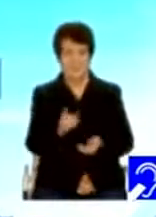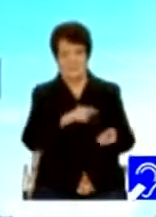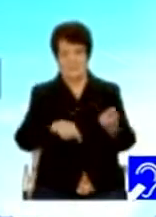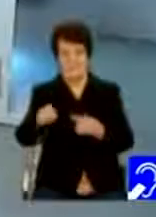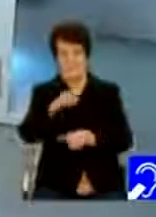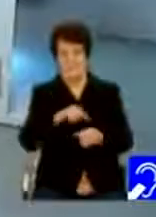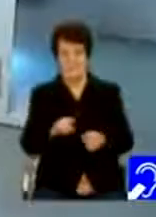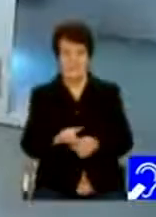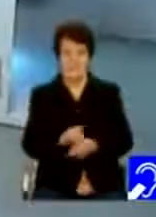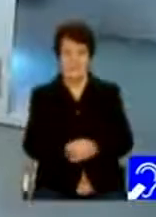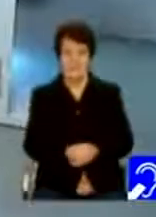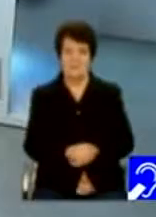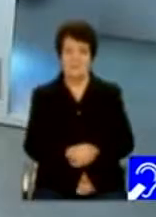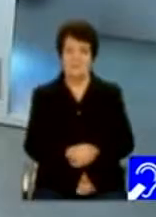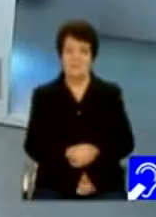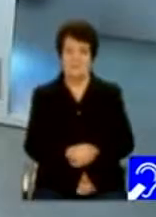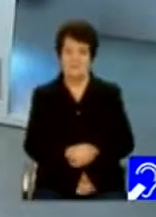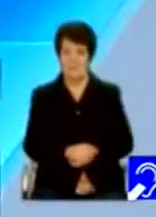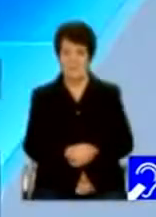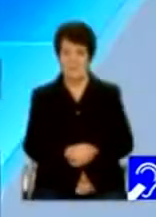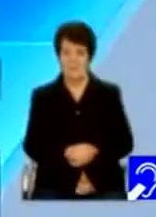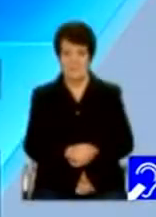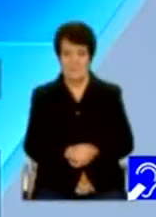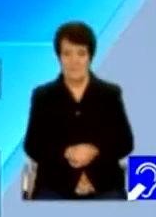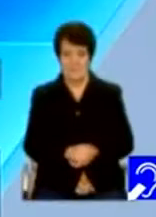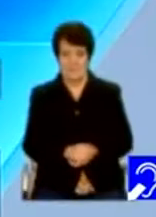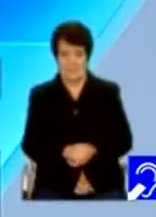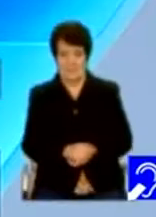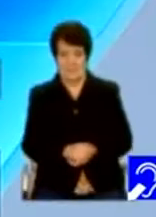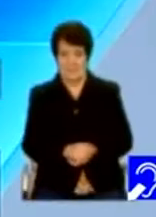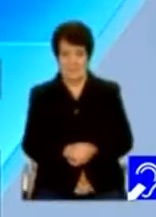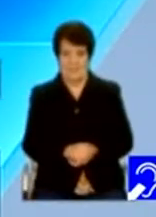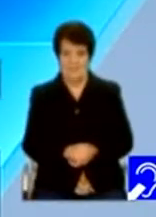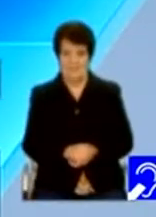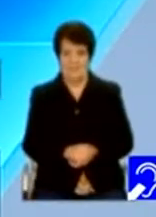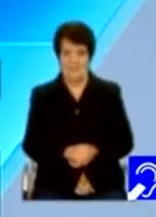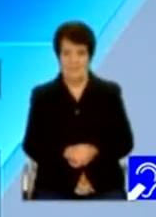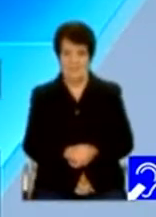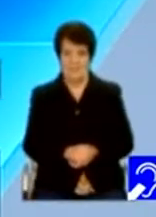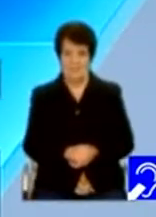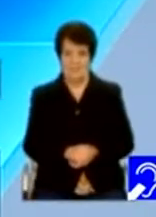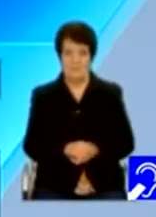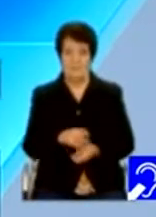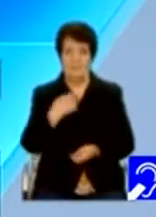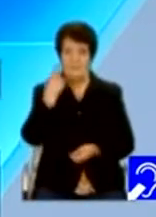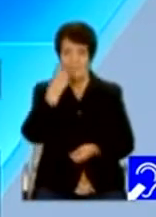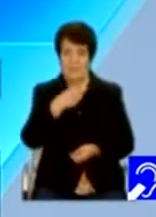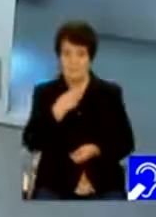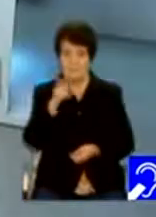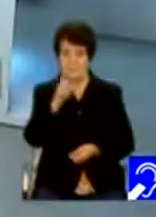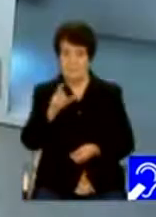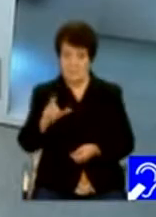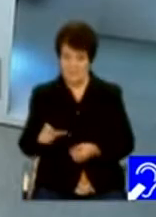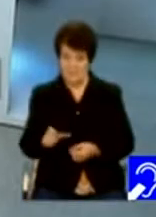Realitatea nu este aici. Este un regulament pe care știți, l-ați cunoscut și, pe de altă parte, este vă asumați riscul în fața cetățenilor de a nu